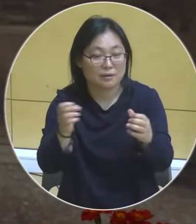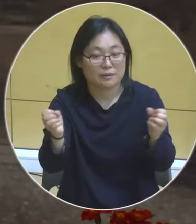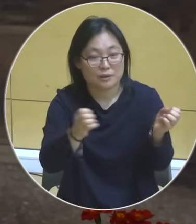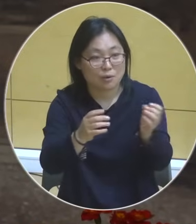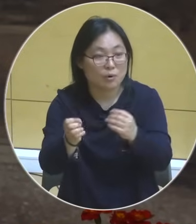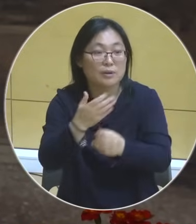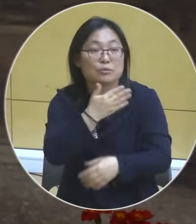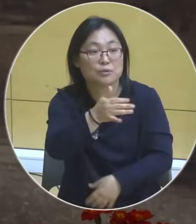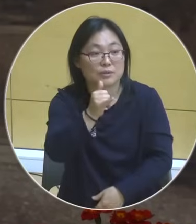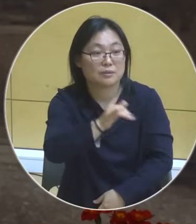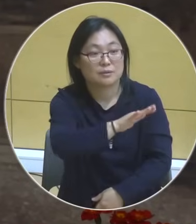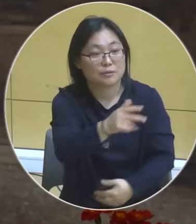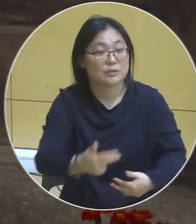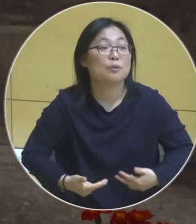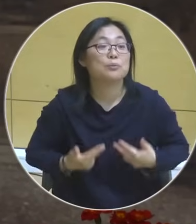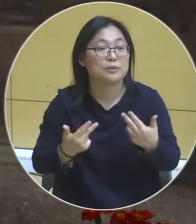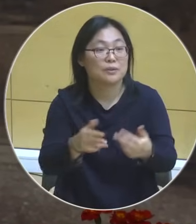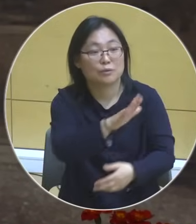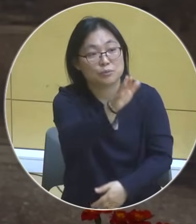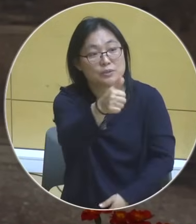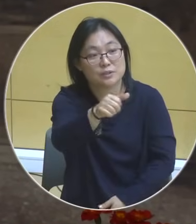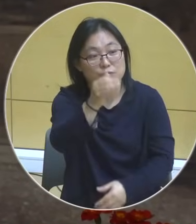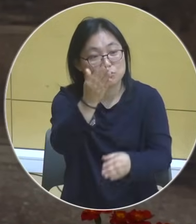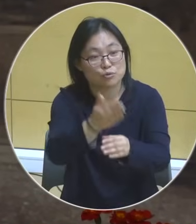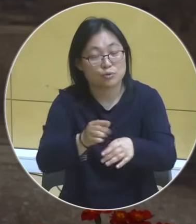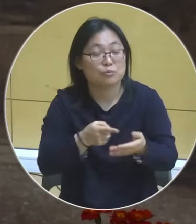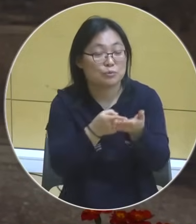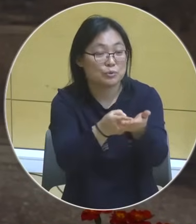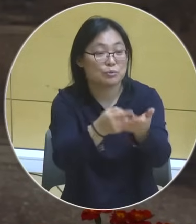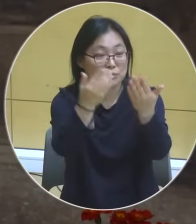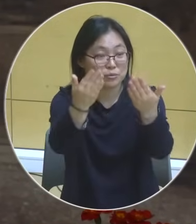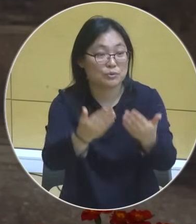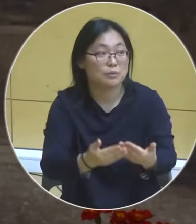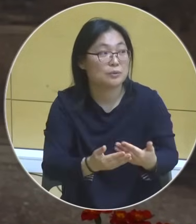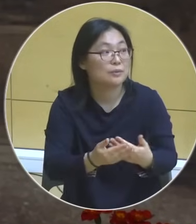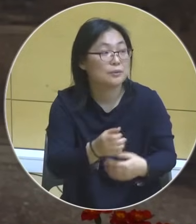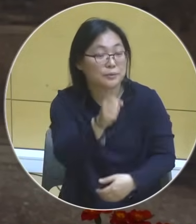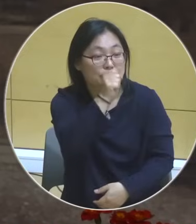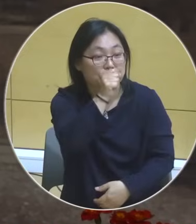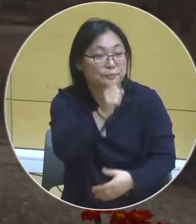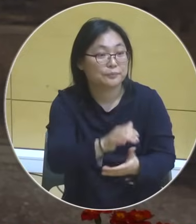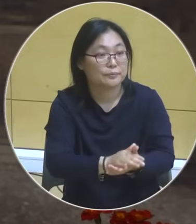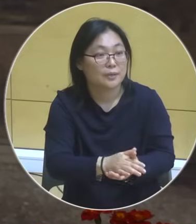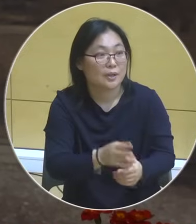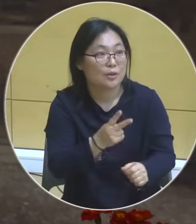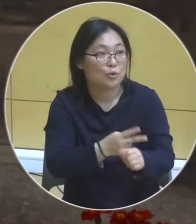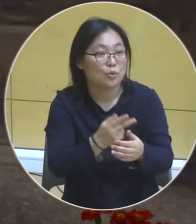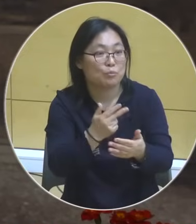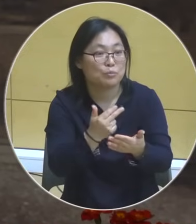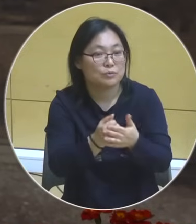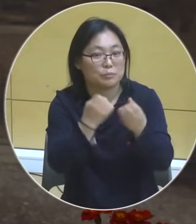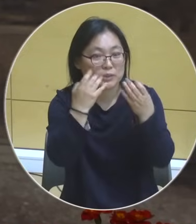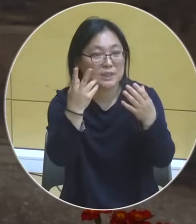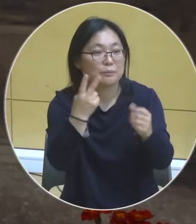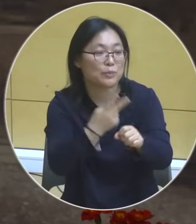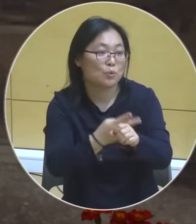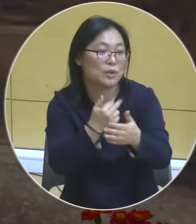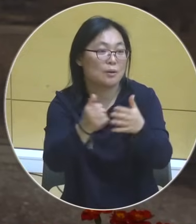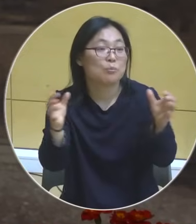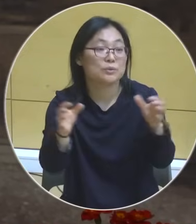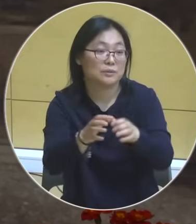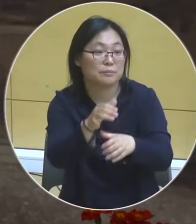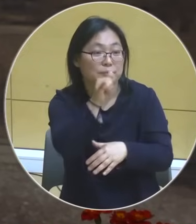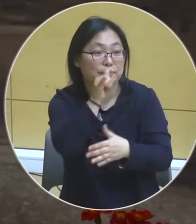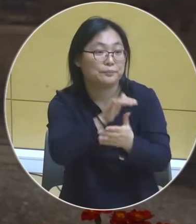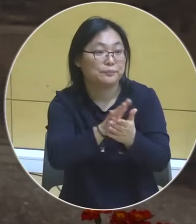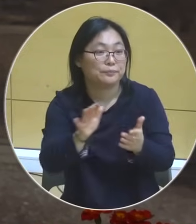여러분 자녀들도 함께 갈 수 있도록 여러분께서 지원해 주시면 고맙겠습니다. 교육부 신입교사 모집 및 교사교육이 있습니다.